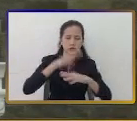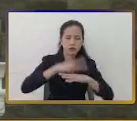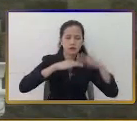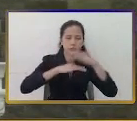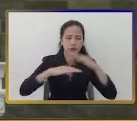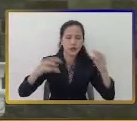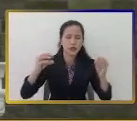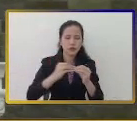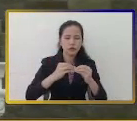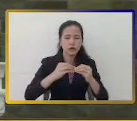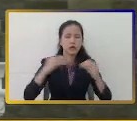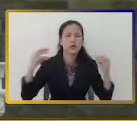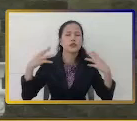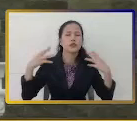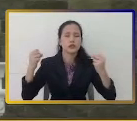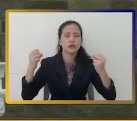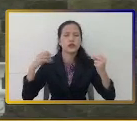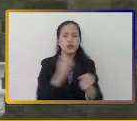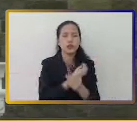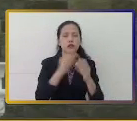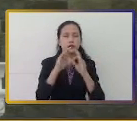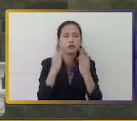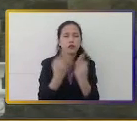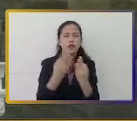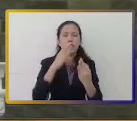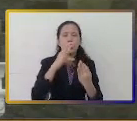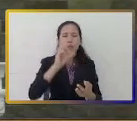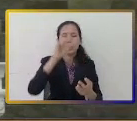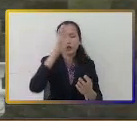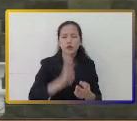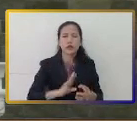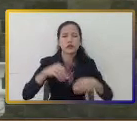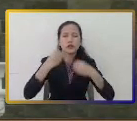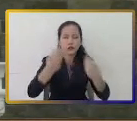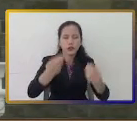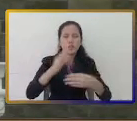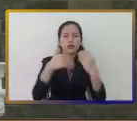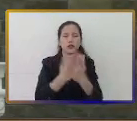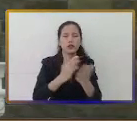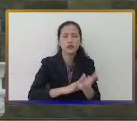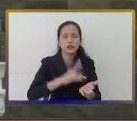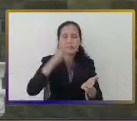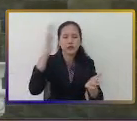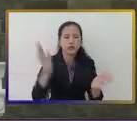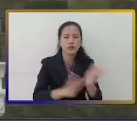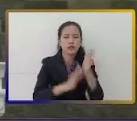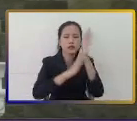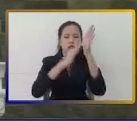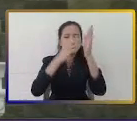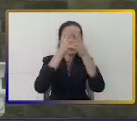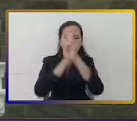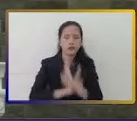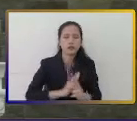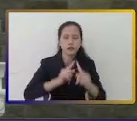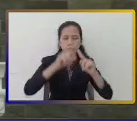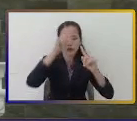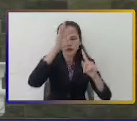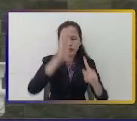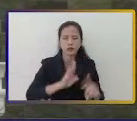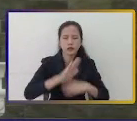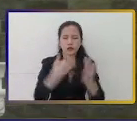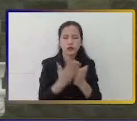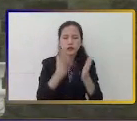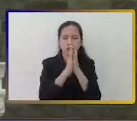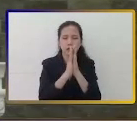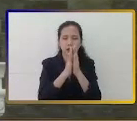Panginoon. Muli, O Ama, binabalik po namin sa inyo all the glory, honor, praise, and thanks. Ito nga po lahat ang aming pong samot dalangin sa matamis na pangalan ni